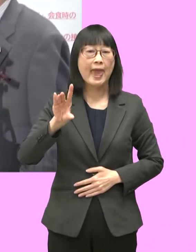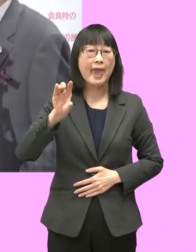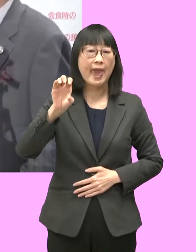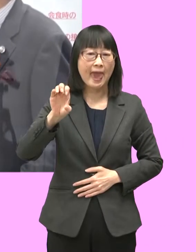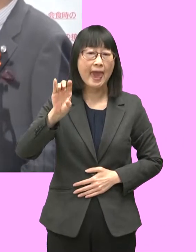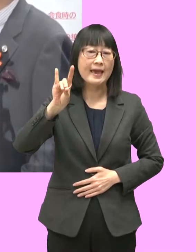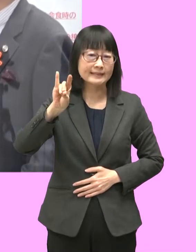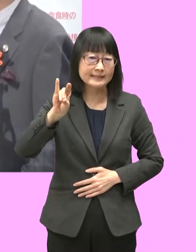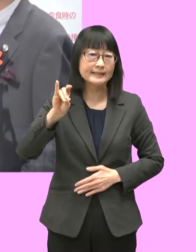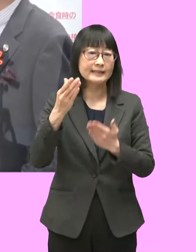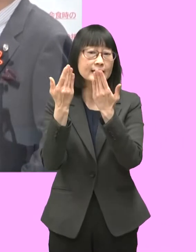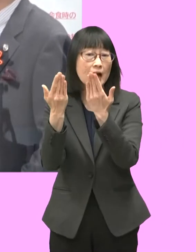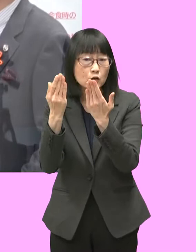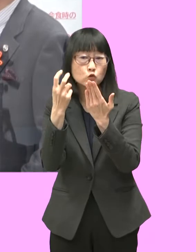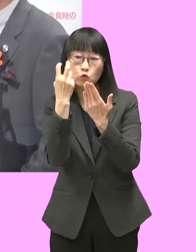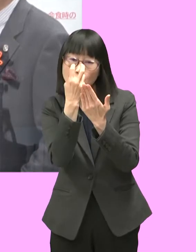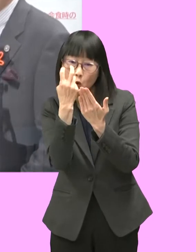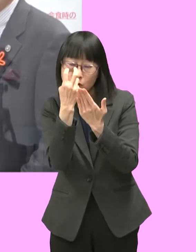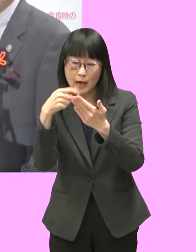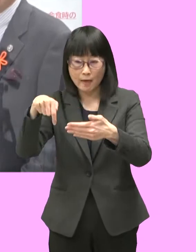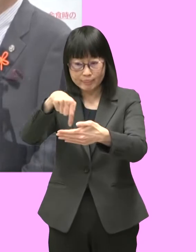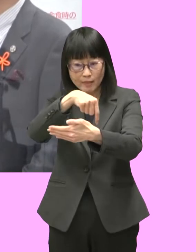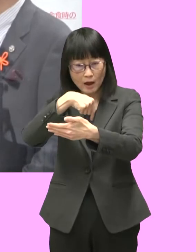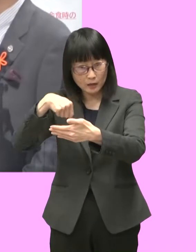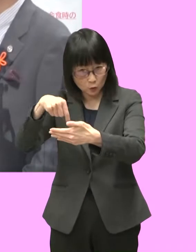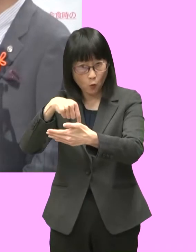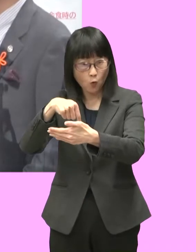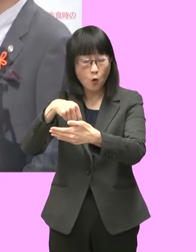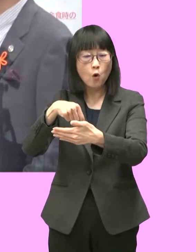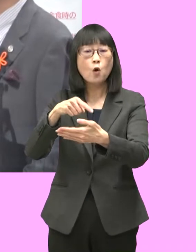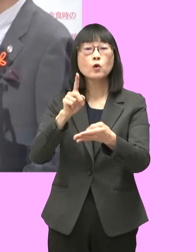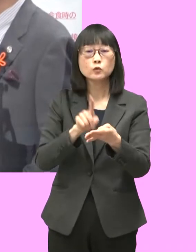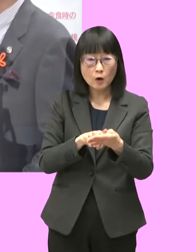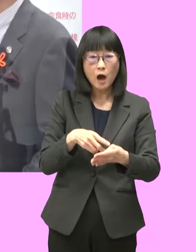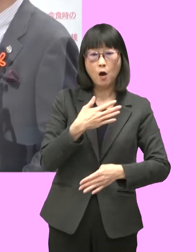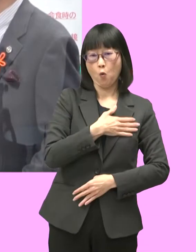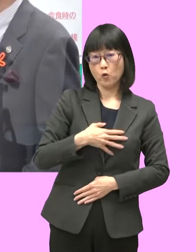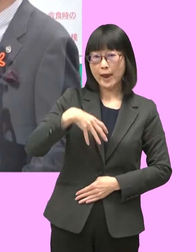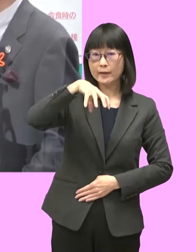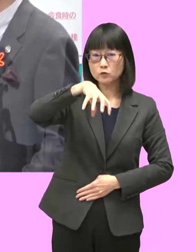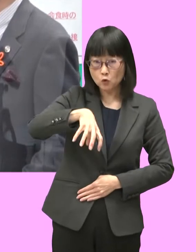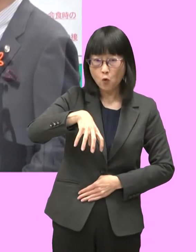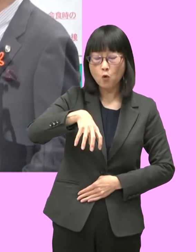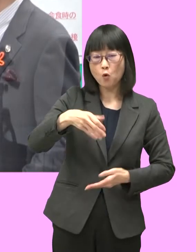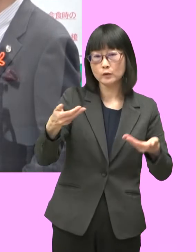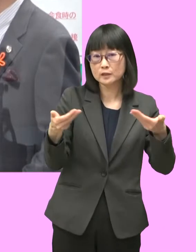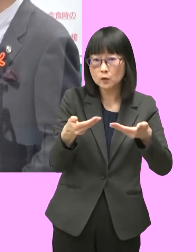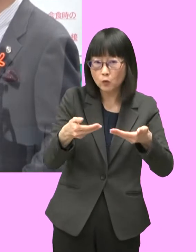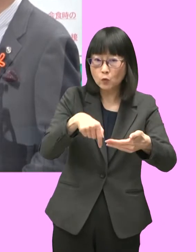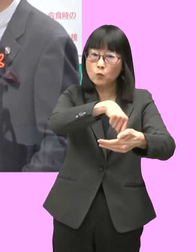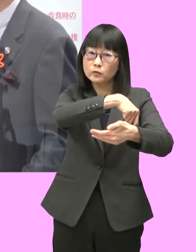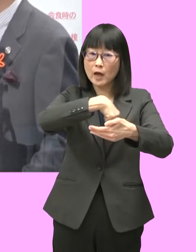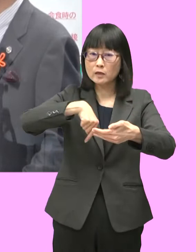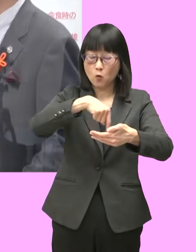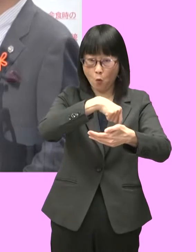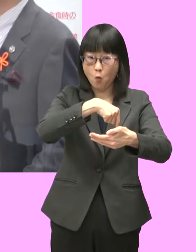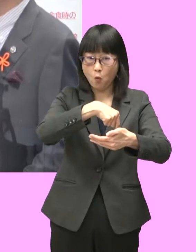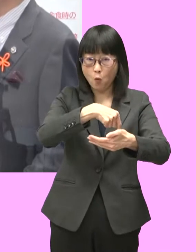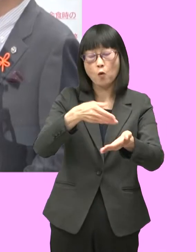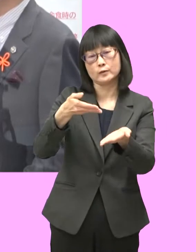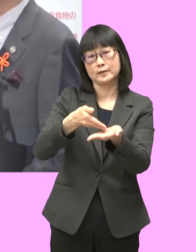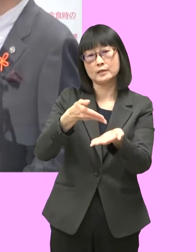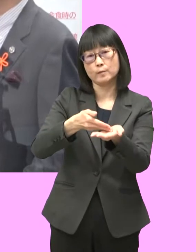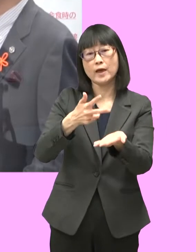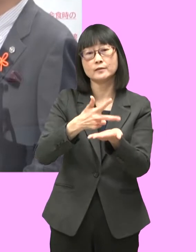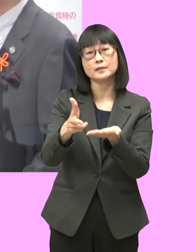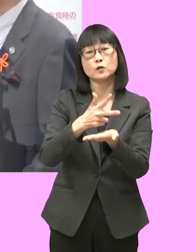健所の対応がどんなふうになるのかというのを、まずちょっと解説でこういったものを作りました。ま